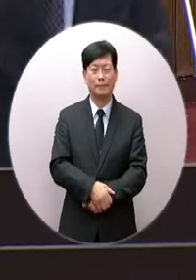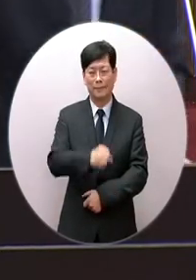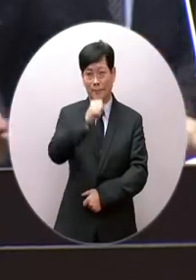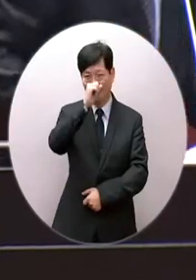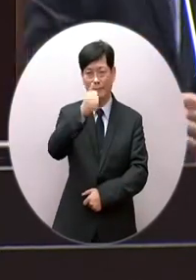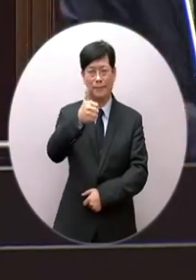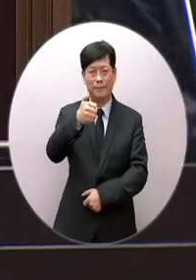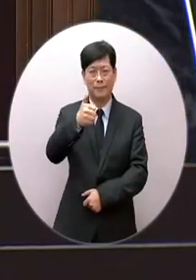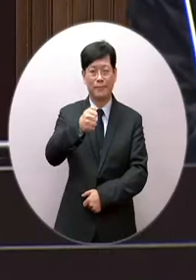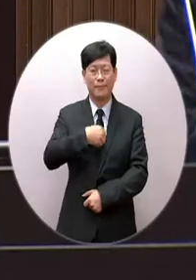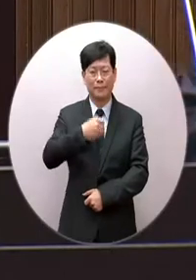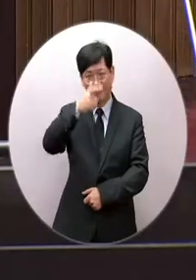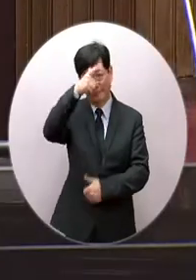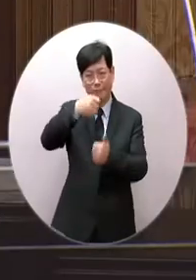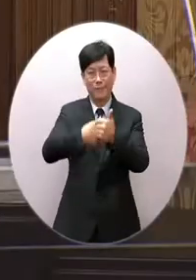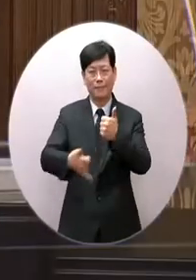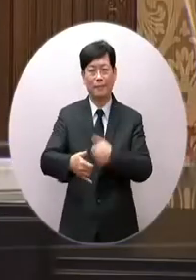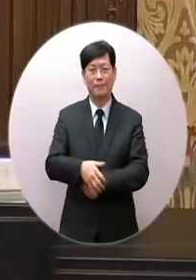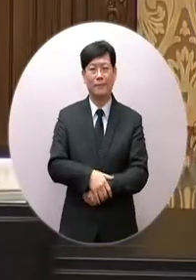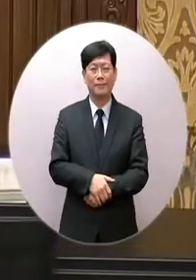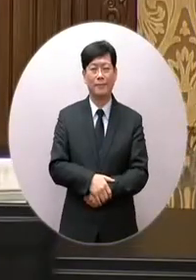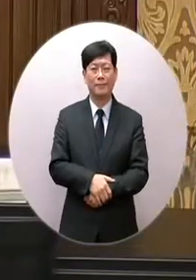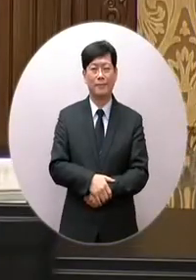好，谢谢黄委员，